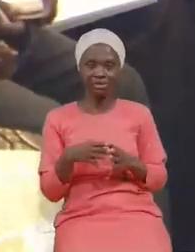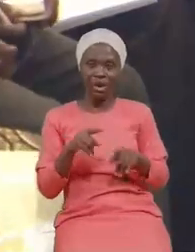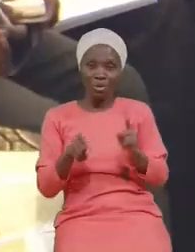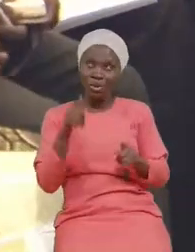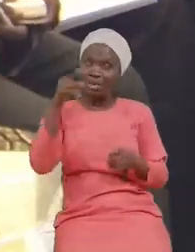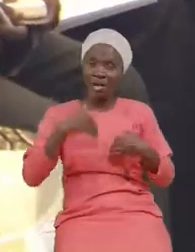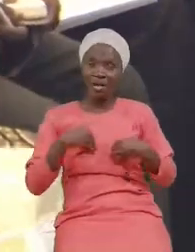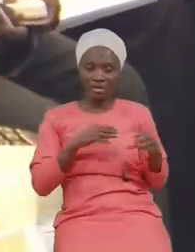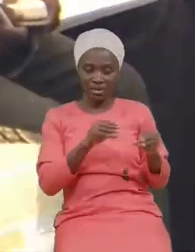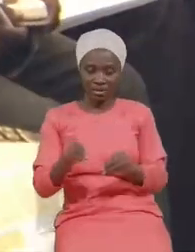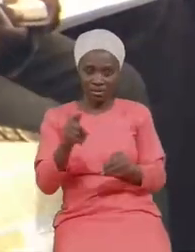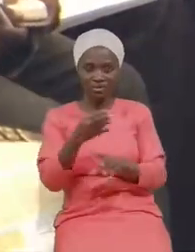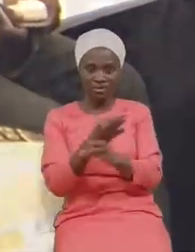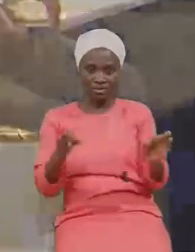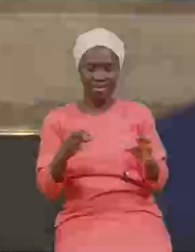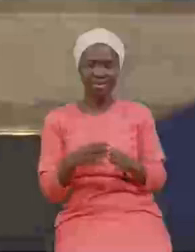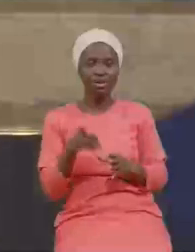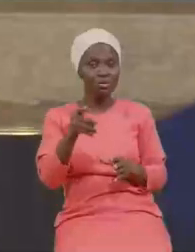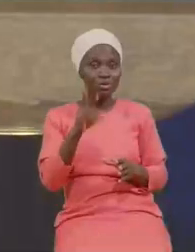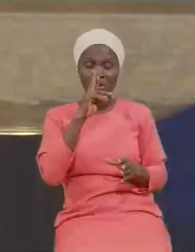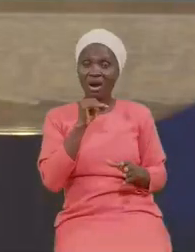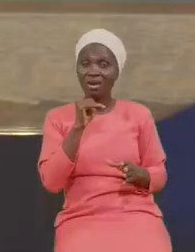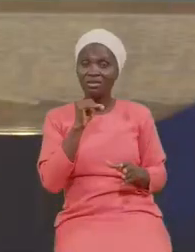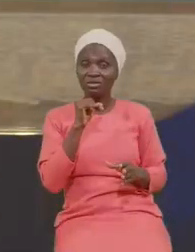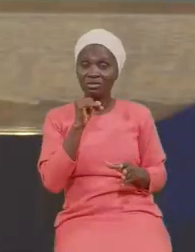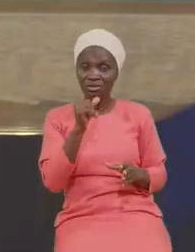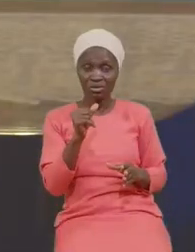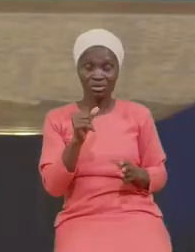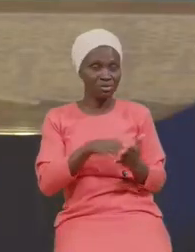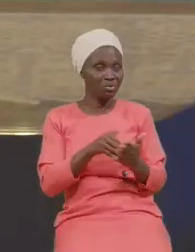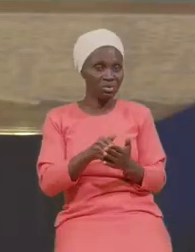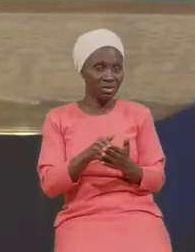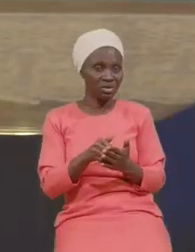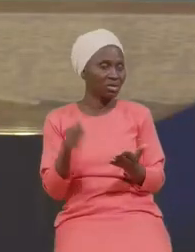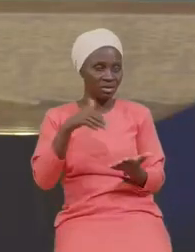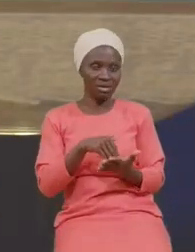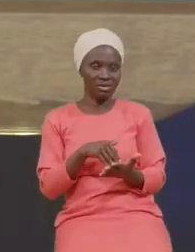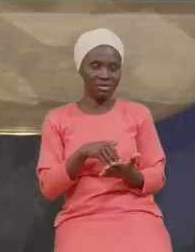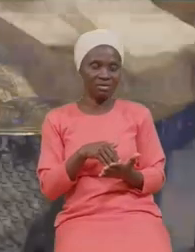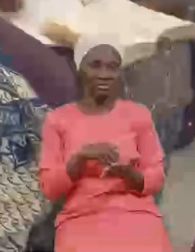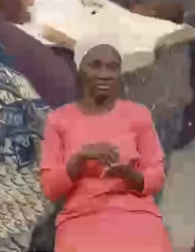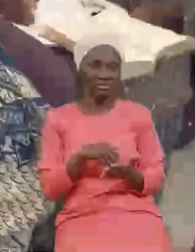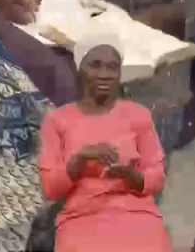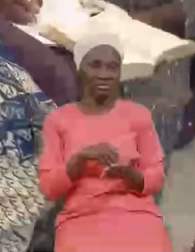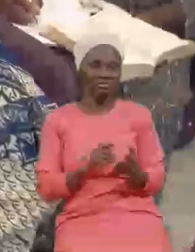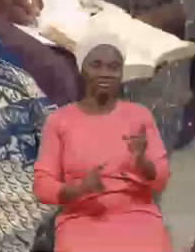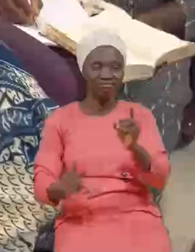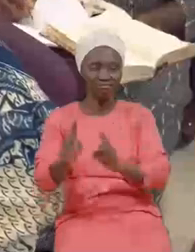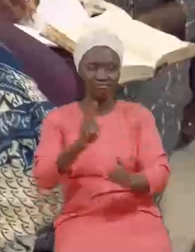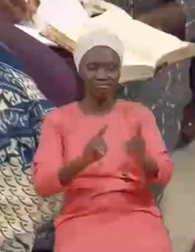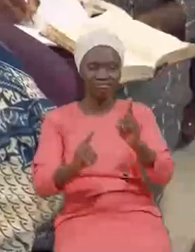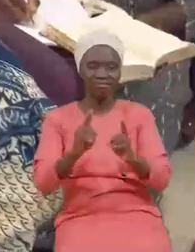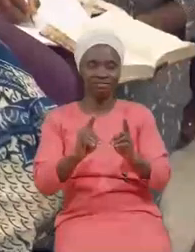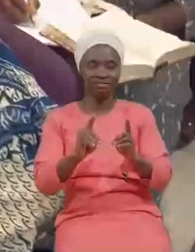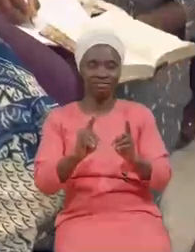franchi tu n'es plus fait un vase faible je ne suis plus faible